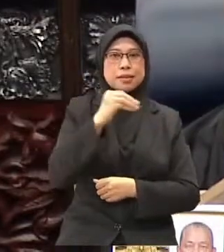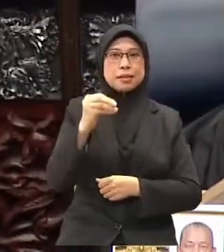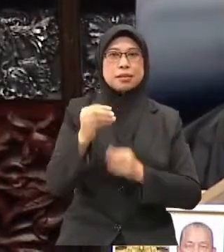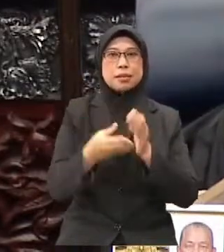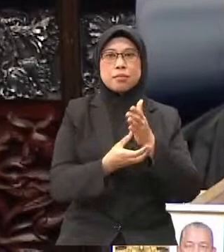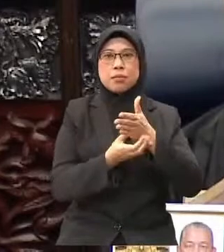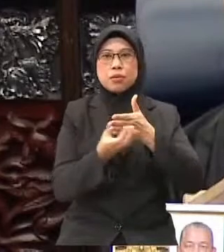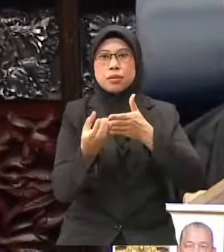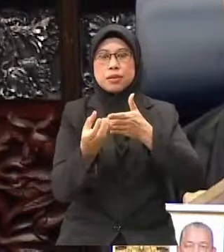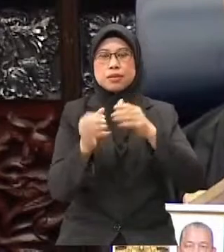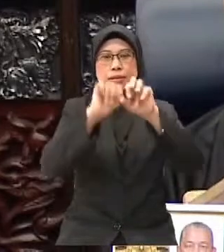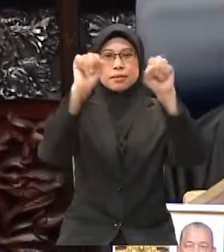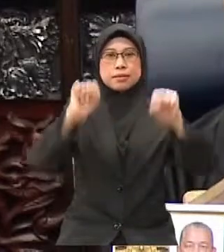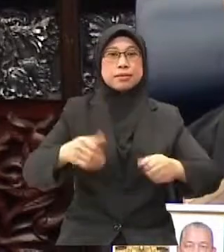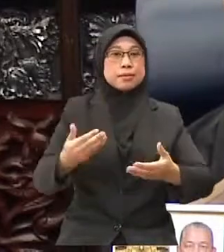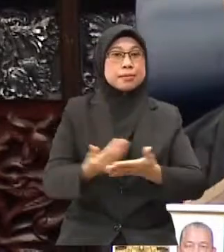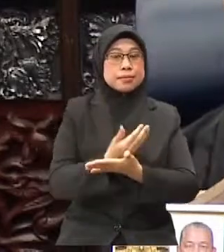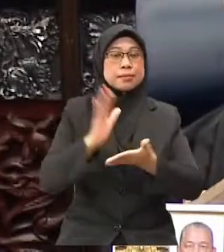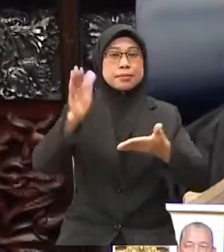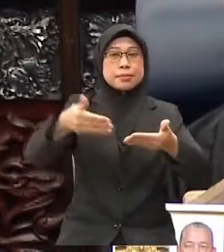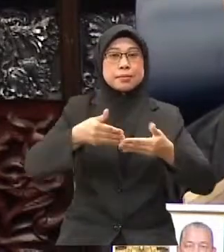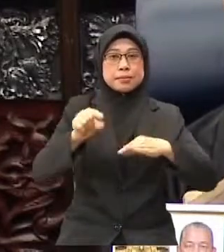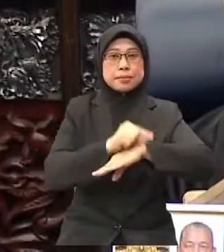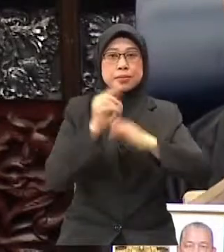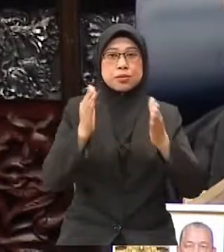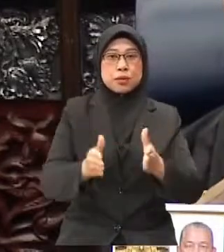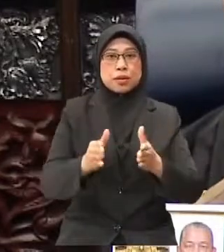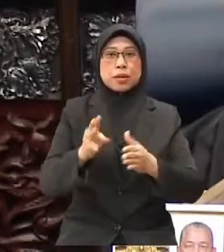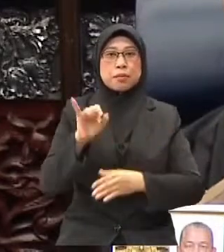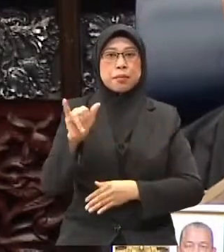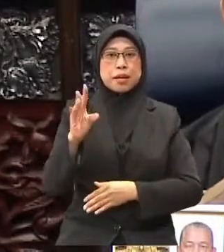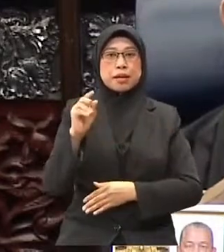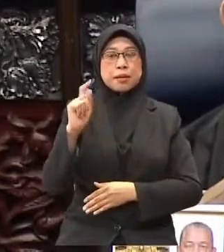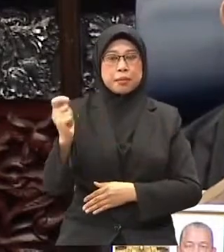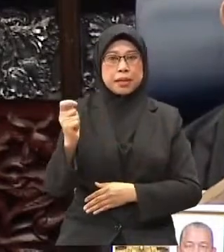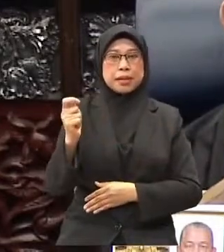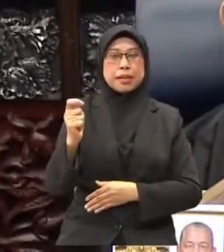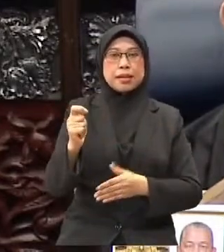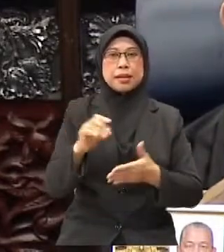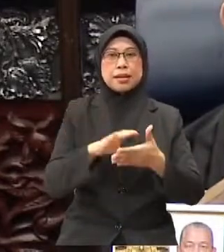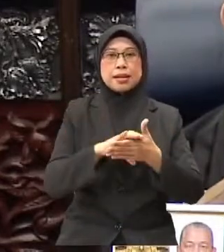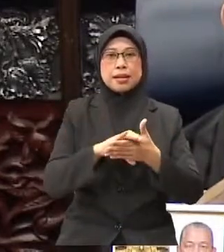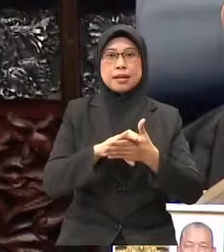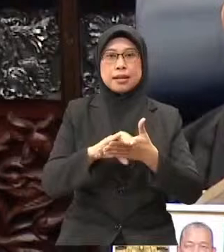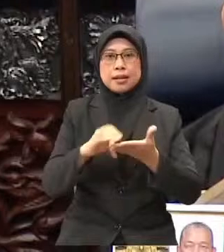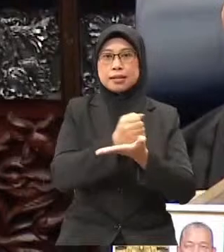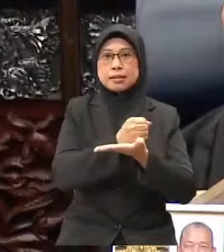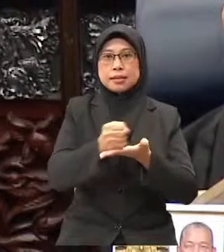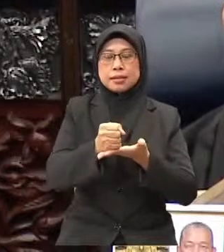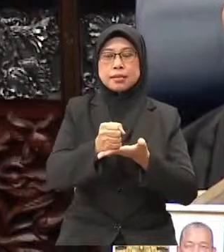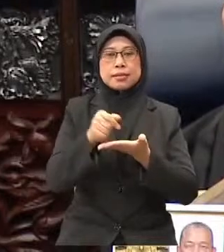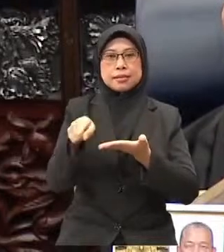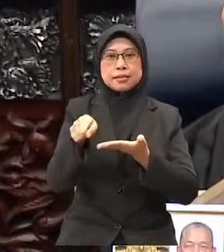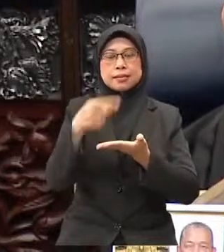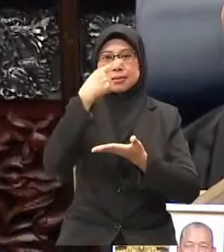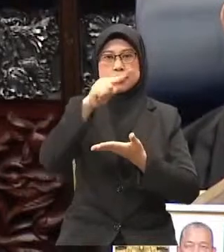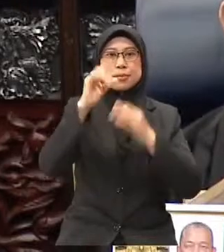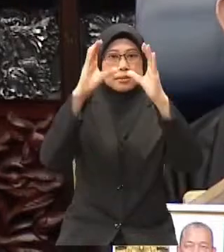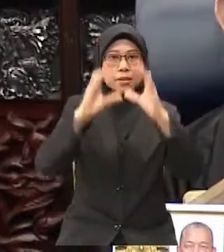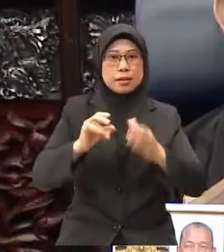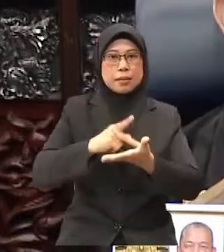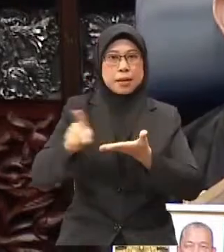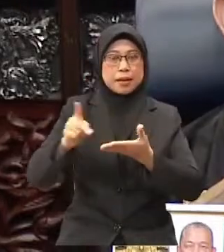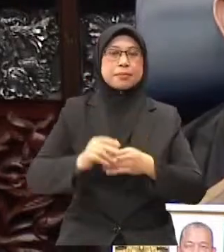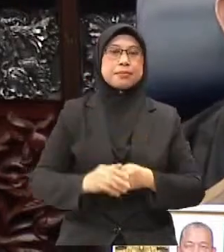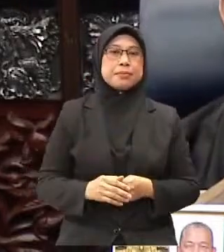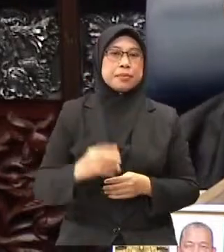monoreo sistem baru ini akan memperkenalkan penggunaan my debit dan KAD kredit sebagai mod pembayaran tambahan di gantri